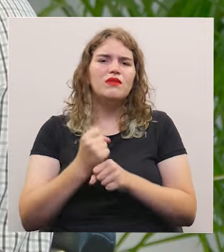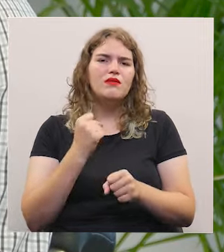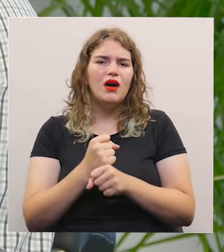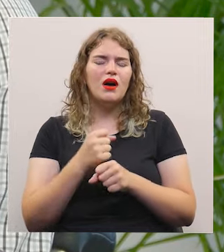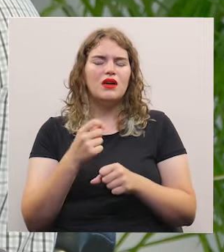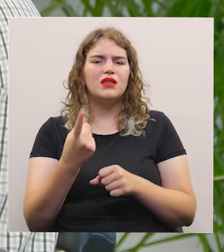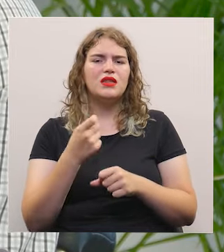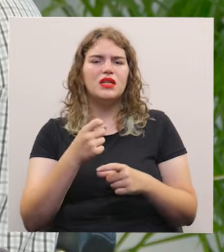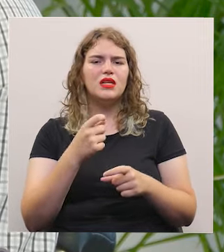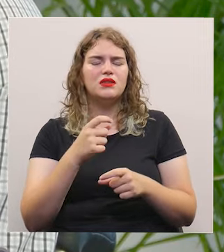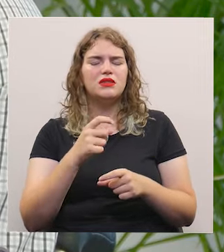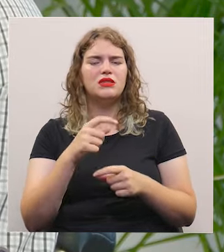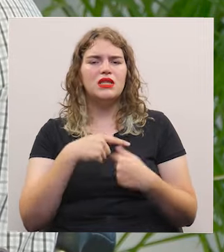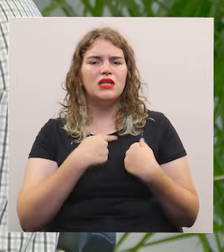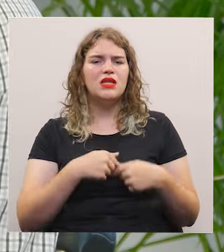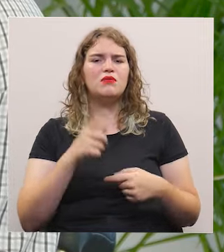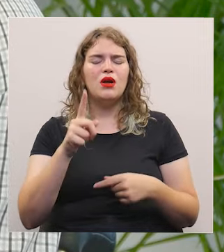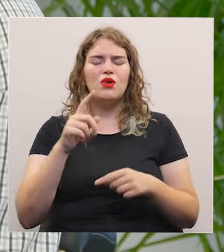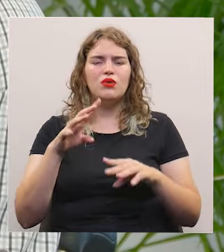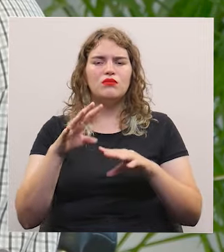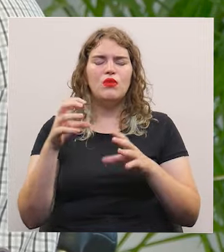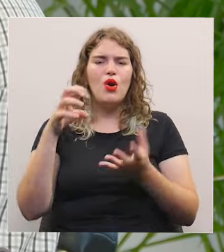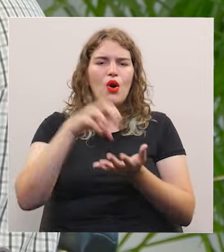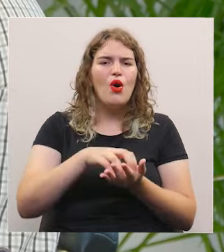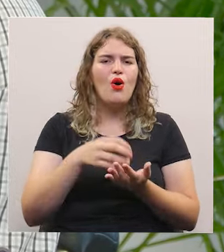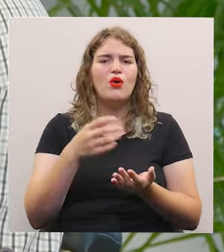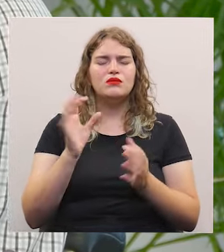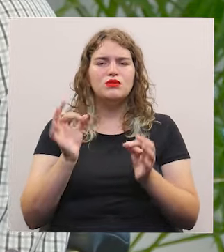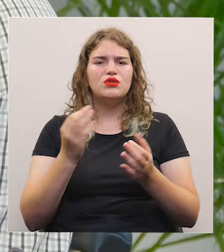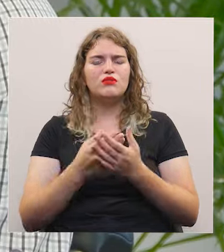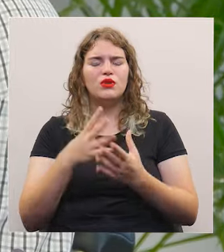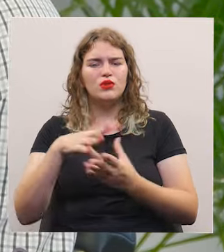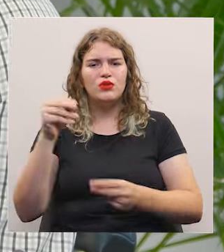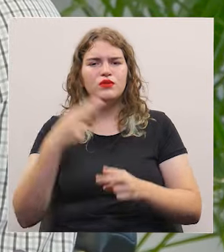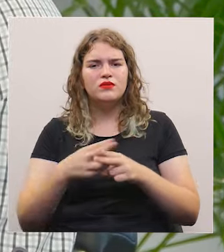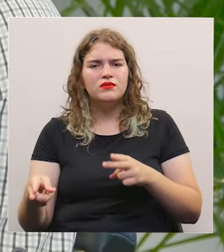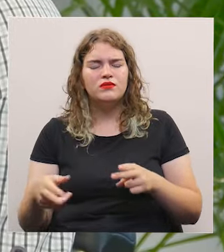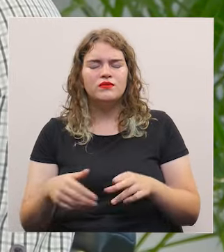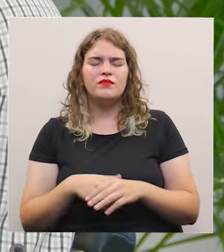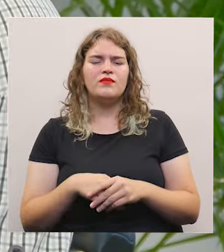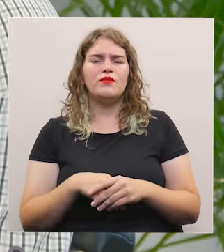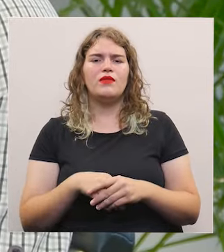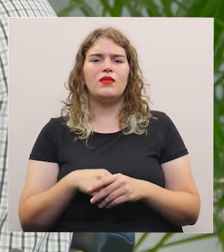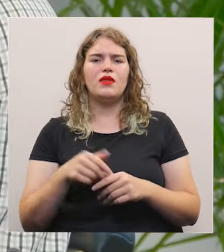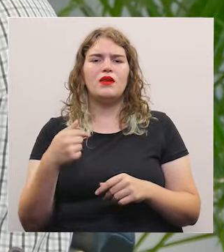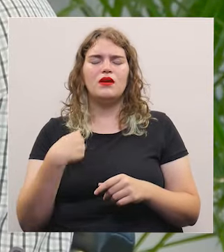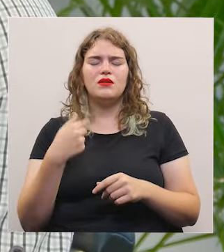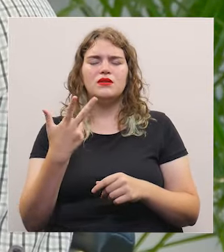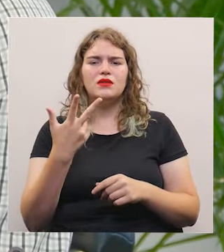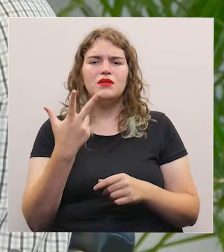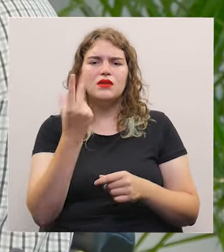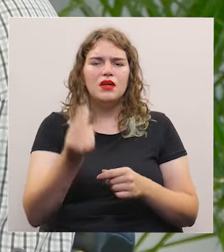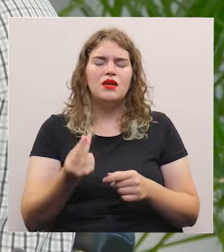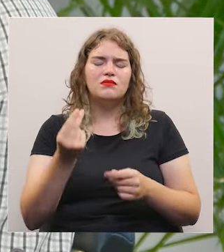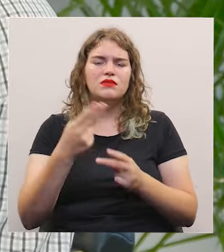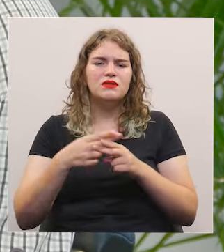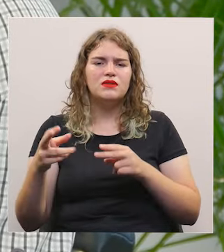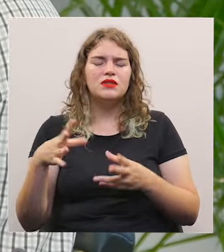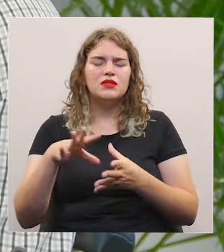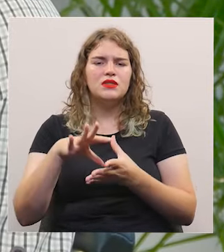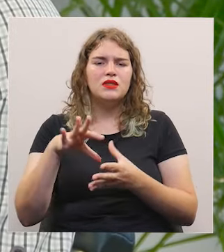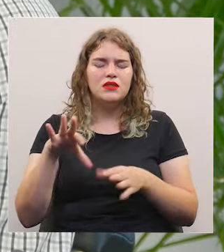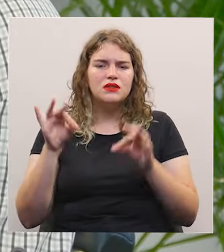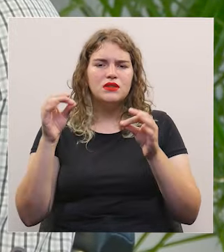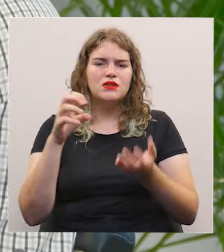din inima Lui un sediu pentru Duhul Tău cel Sfânt. Treimea Sfântă să-și găsească